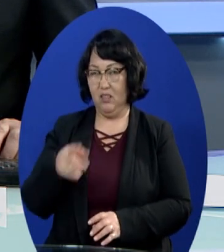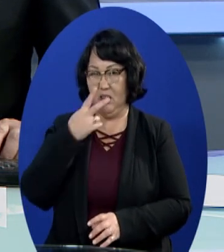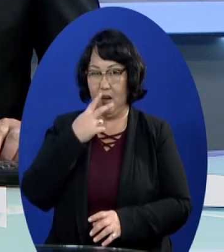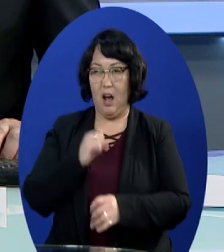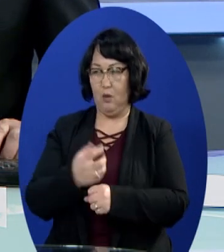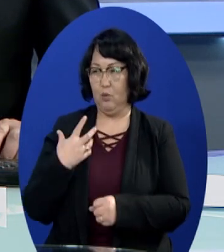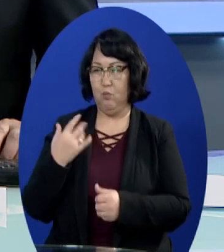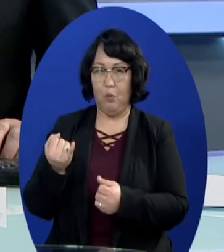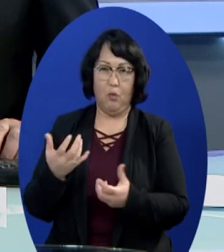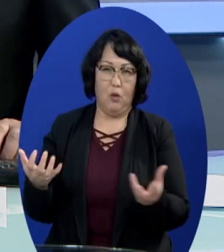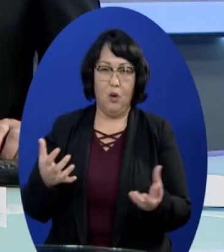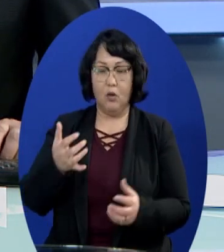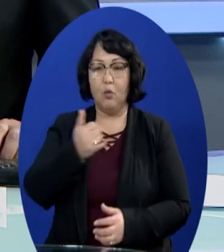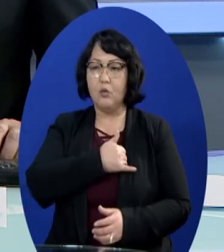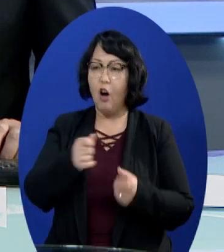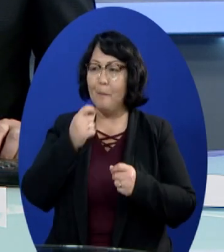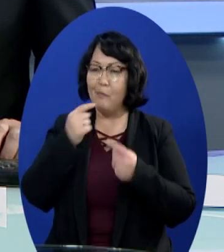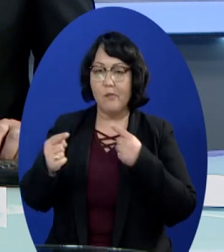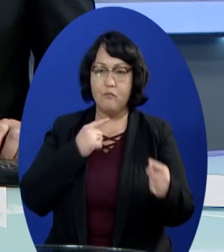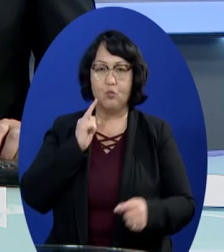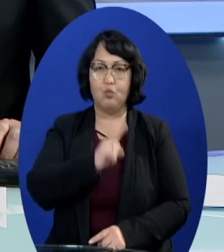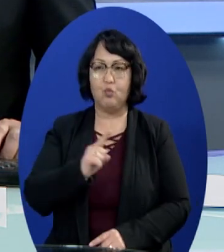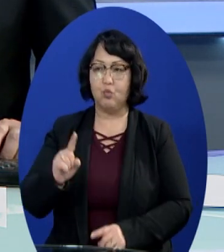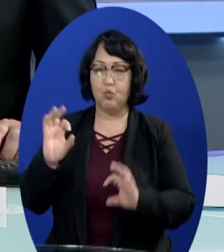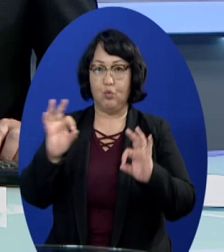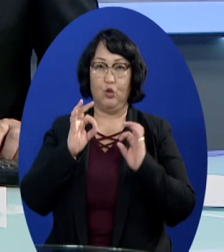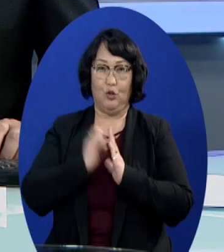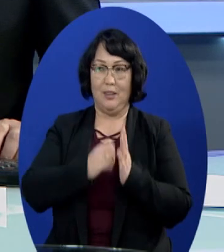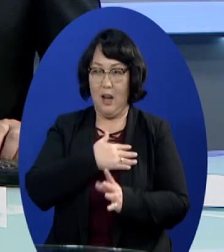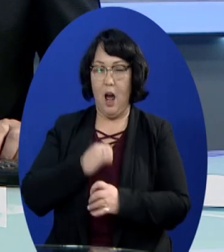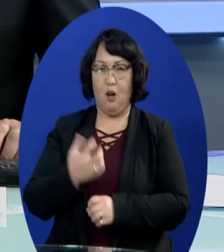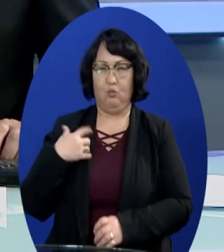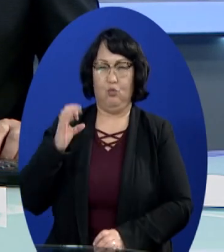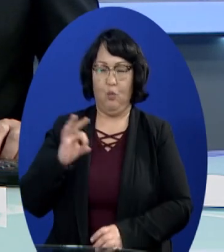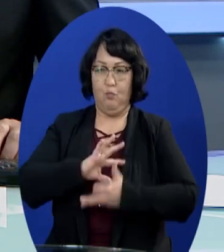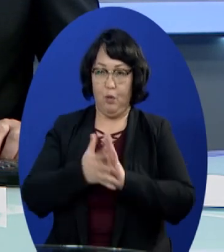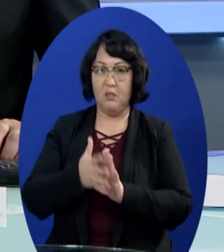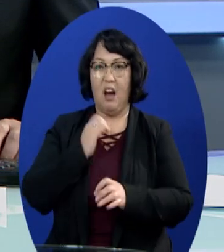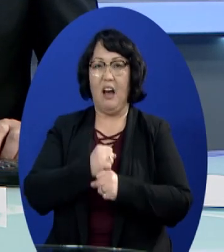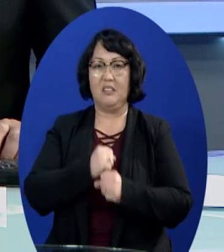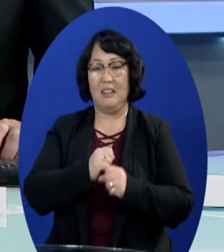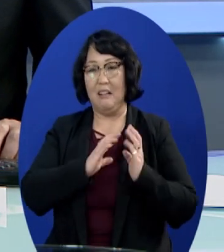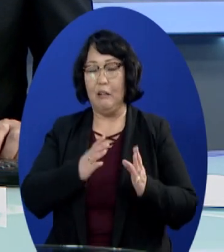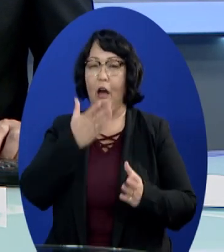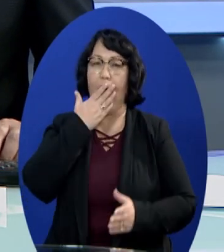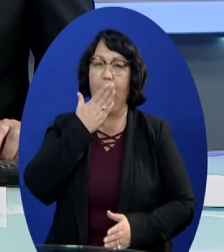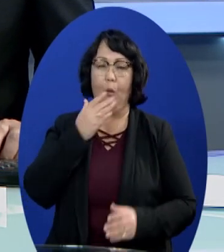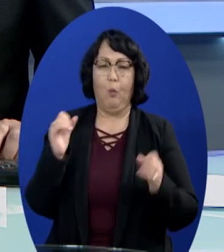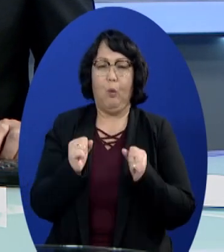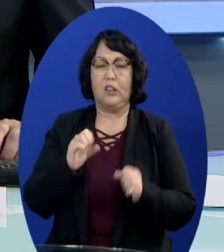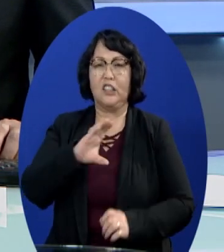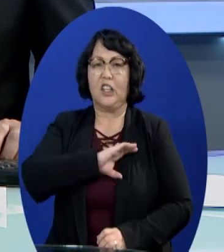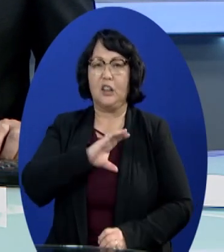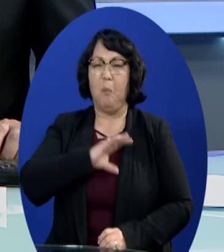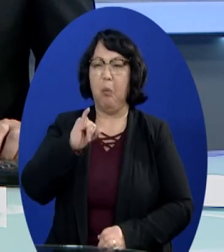аа. Удирдлагаар хангах үүрэгтээ дарга нар нь хариуцлага хүлээхэн тодорхой, гэхдээ ажилдаа хүйтэн сэтгэлээр ханддаг анхан дунд шатны ажиллагчдын